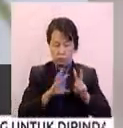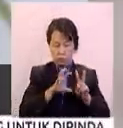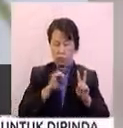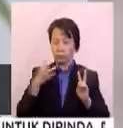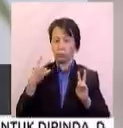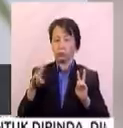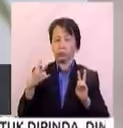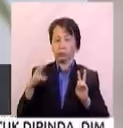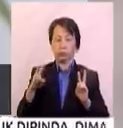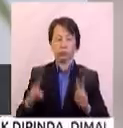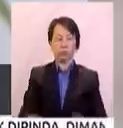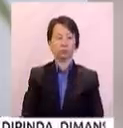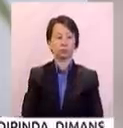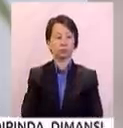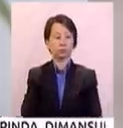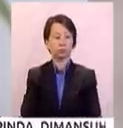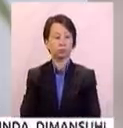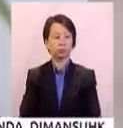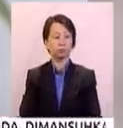2017.